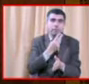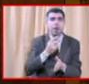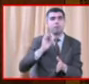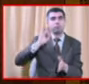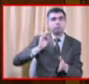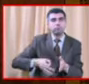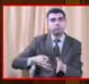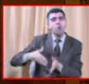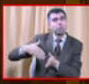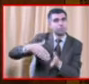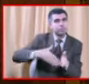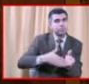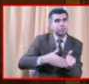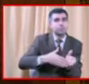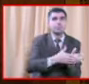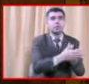وخاطروا بالمرور،